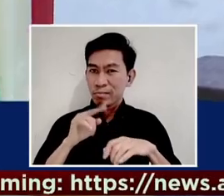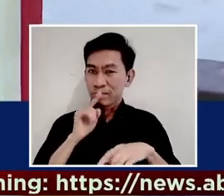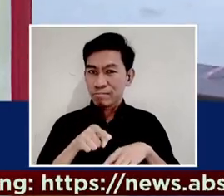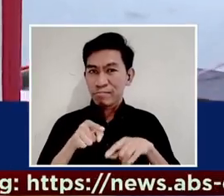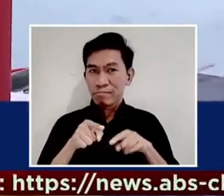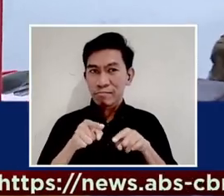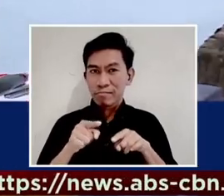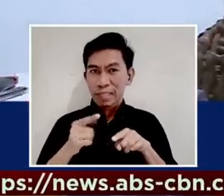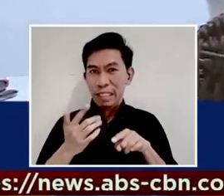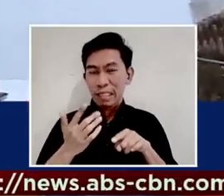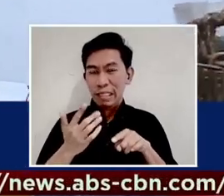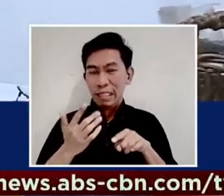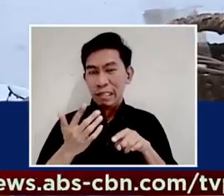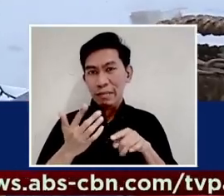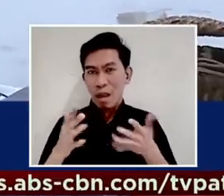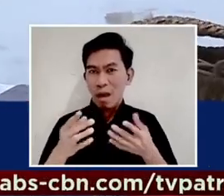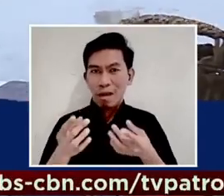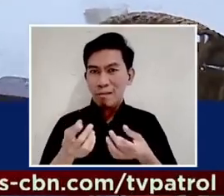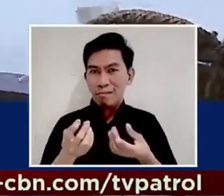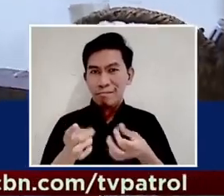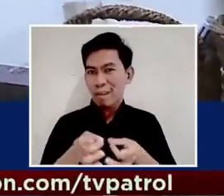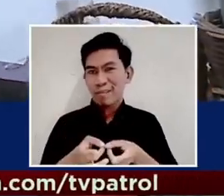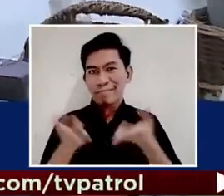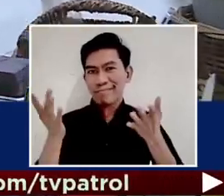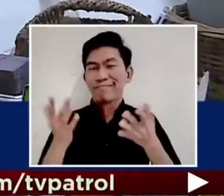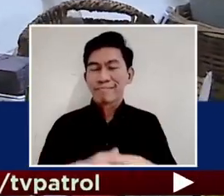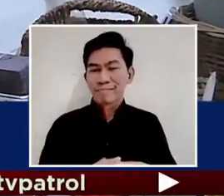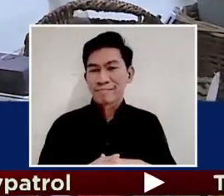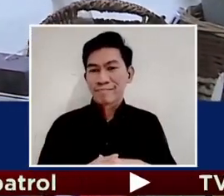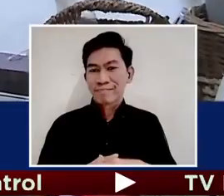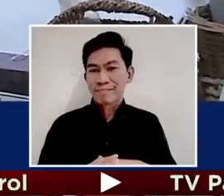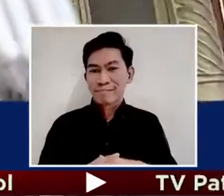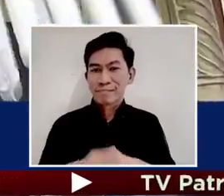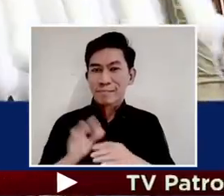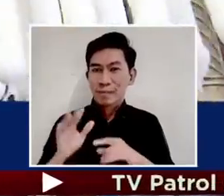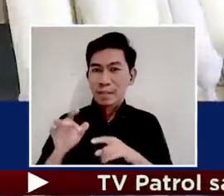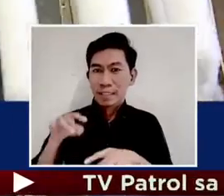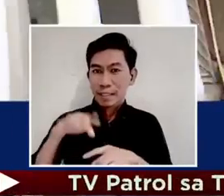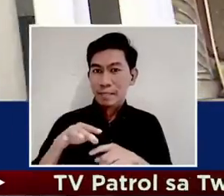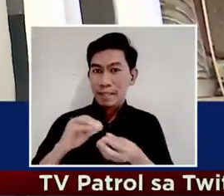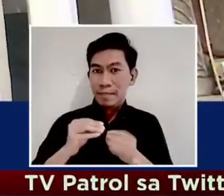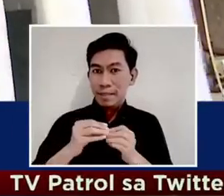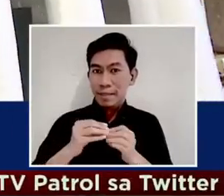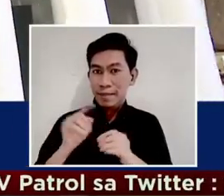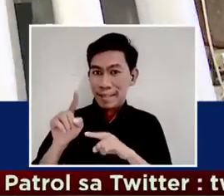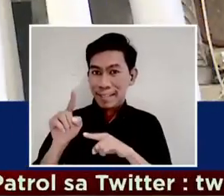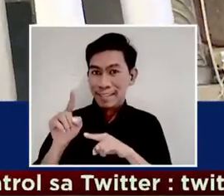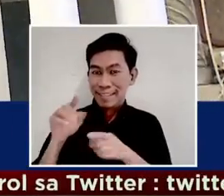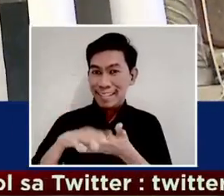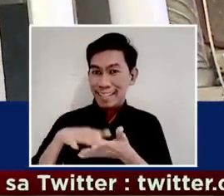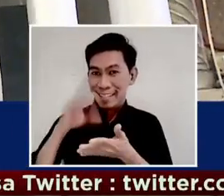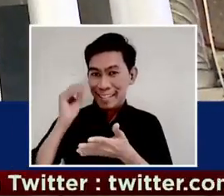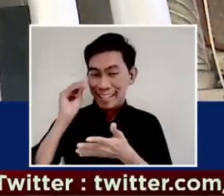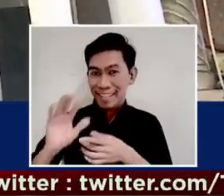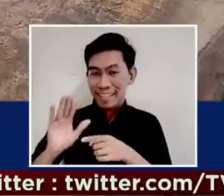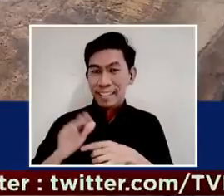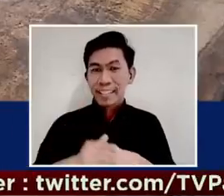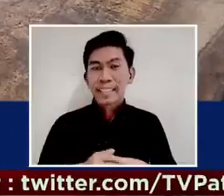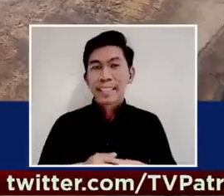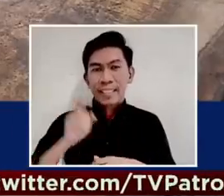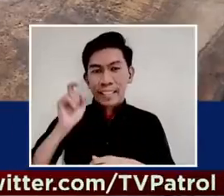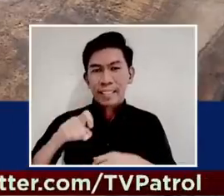sitwasyon. Winning discarded tip number one na natutunan ni Harriet, dapat mag-research at huwag